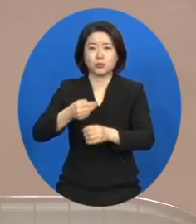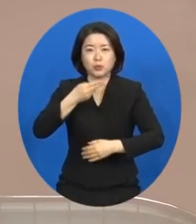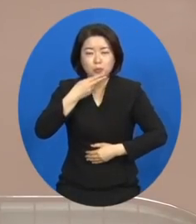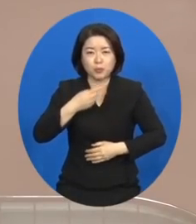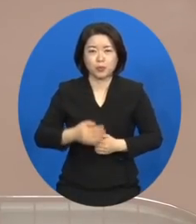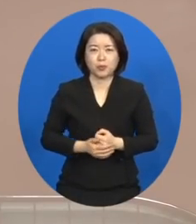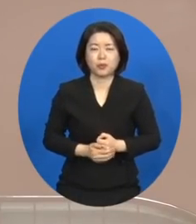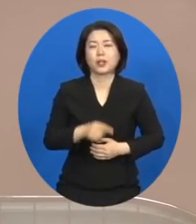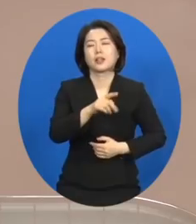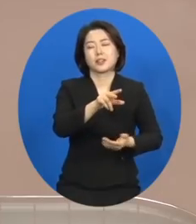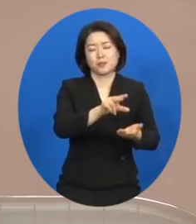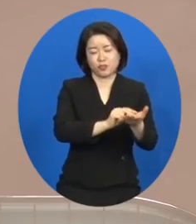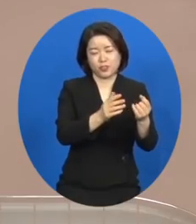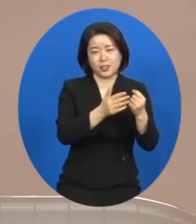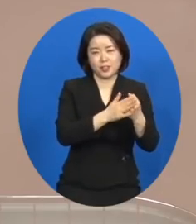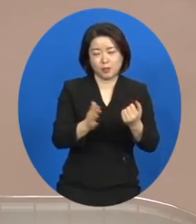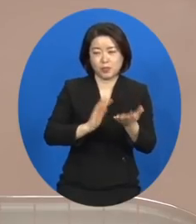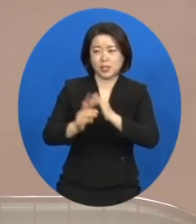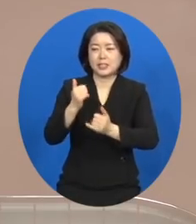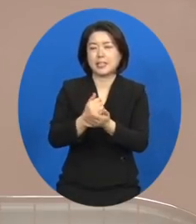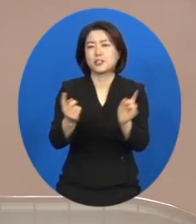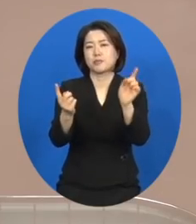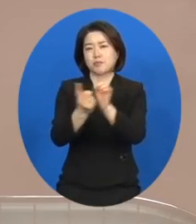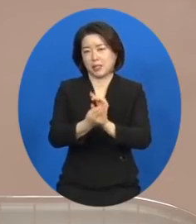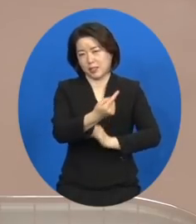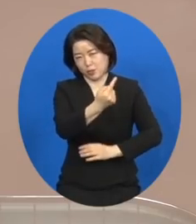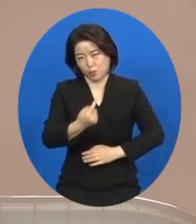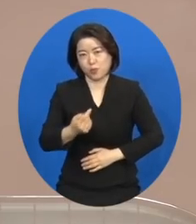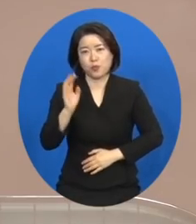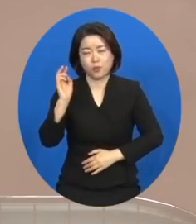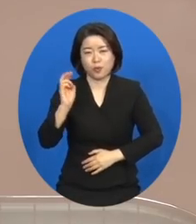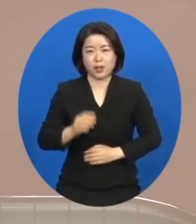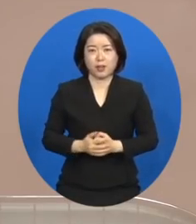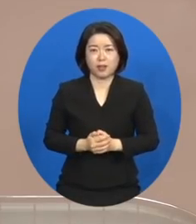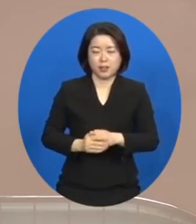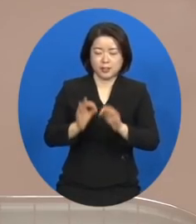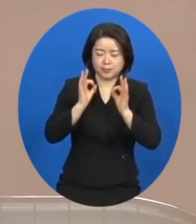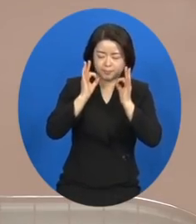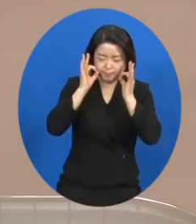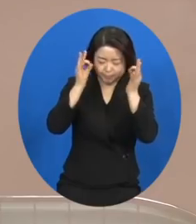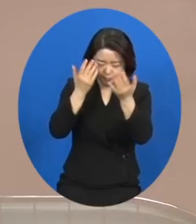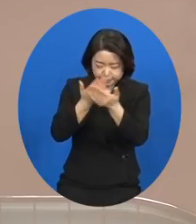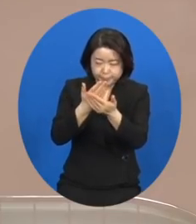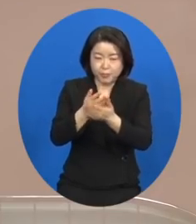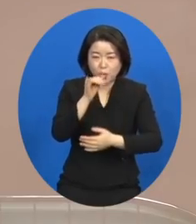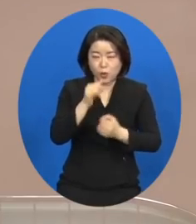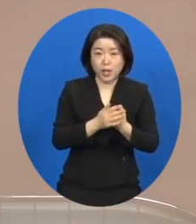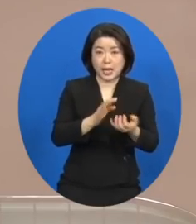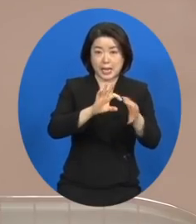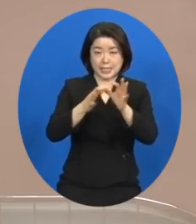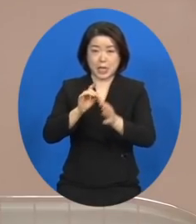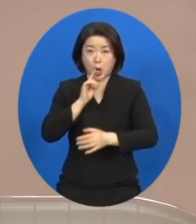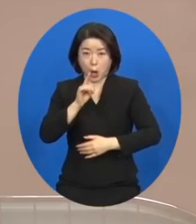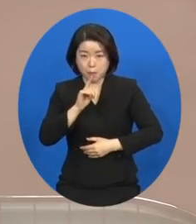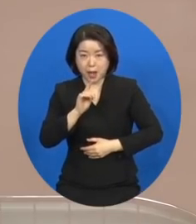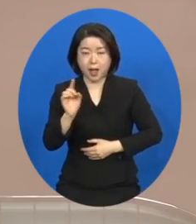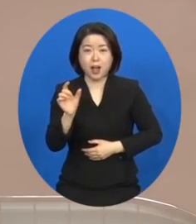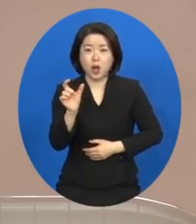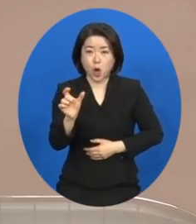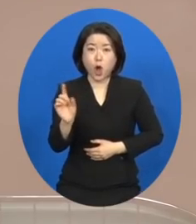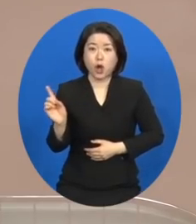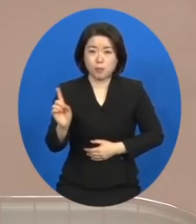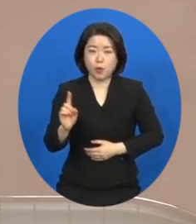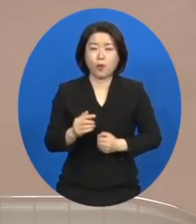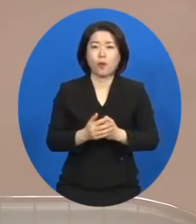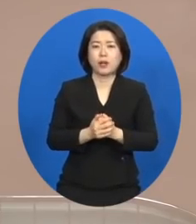때문에 예수님께 찾아오게 된 것이죠. 그러면서 애원을 하는데 이 헬라어 미활려 동사로 시제로 되어 있어요. 그 얘기는